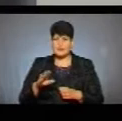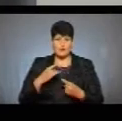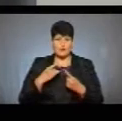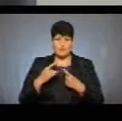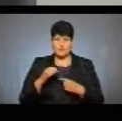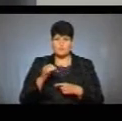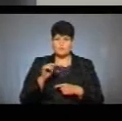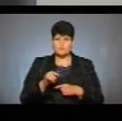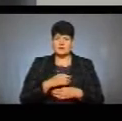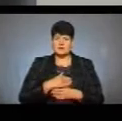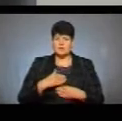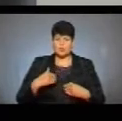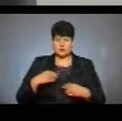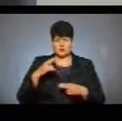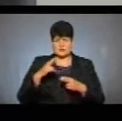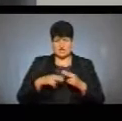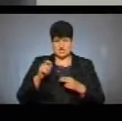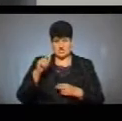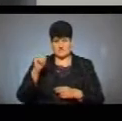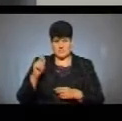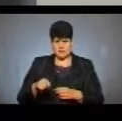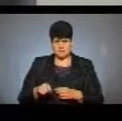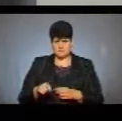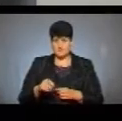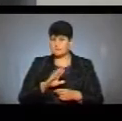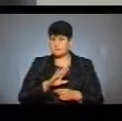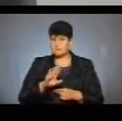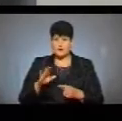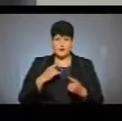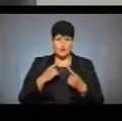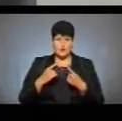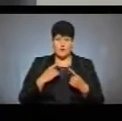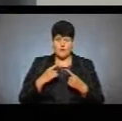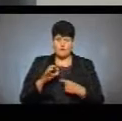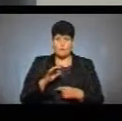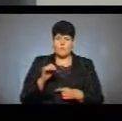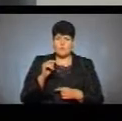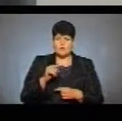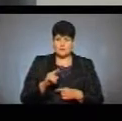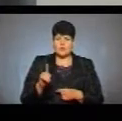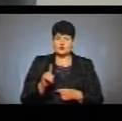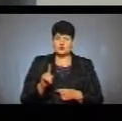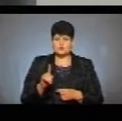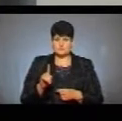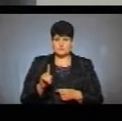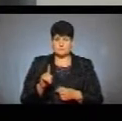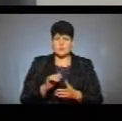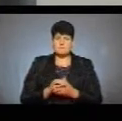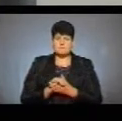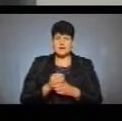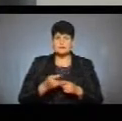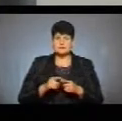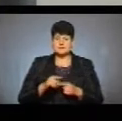що ми не хочемо закінчення війни. Ми не говоримо про те, що мир – це